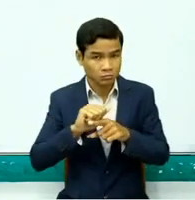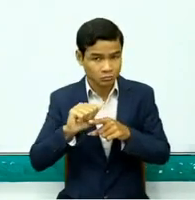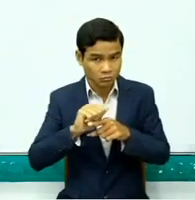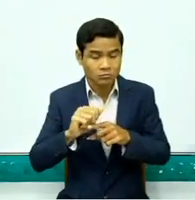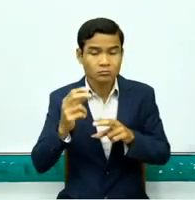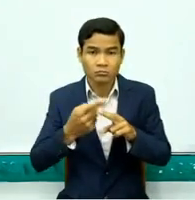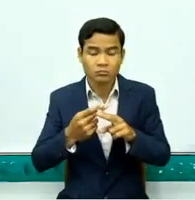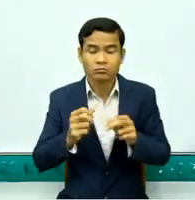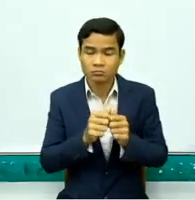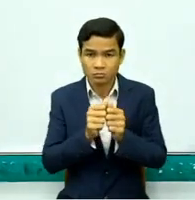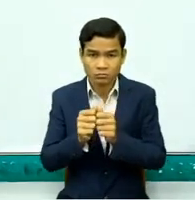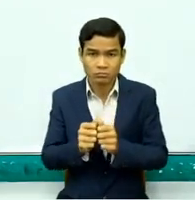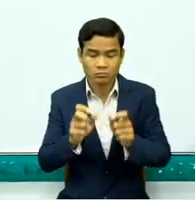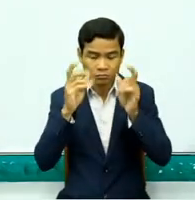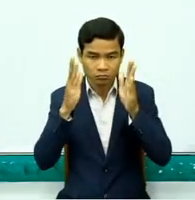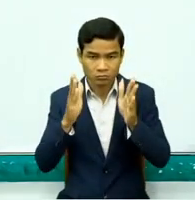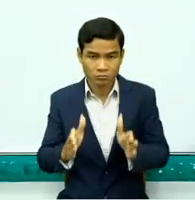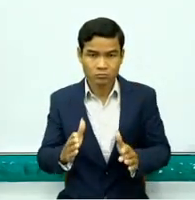កូន ចា